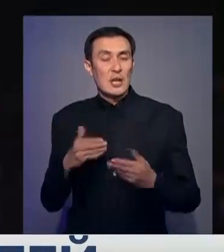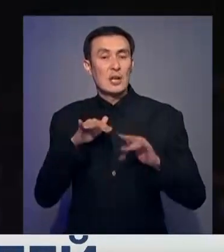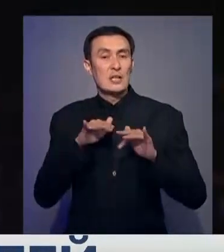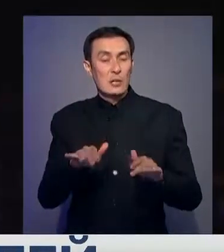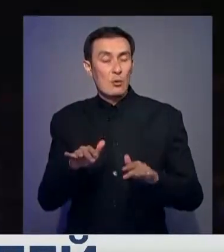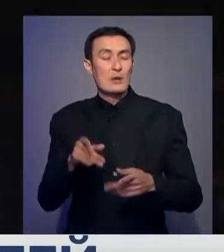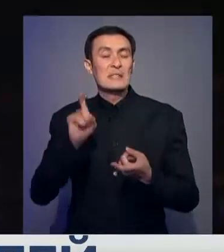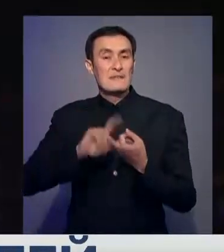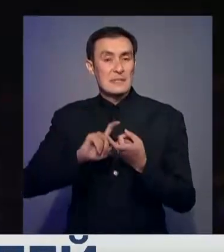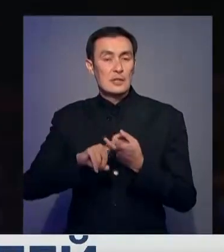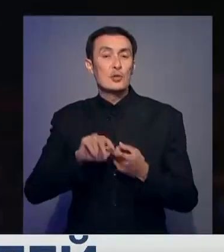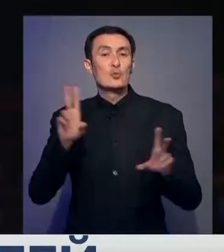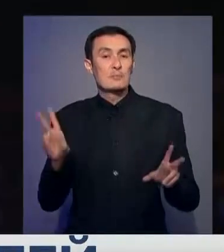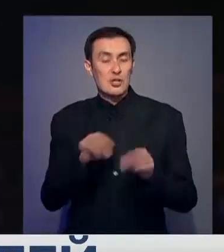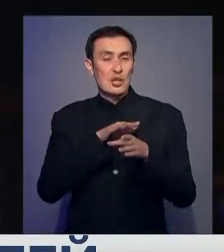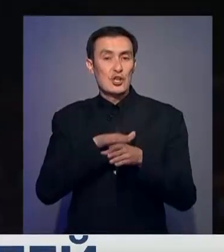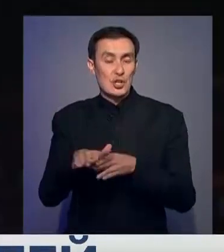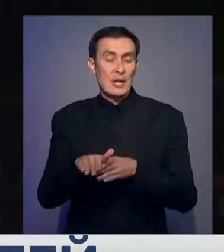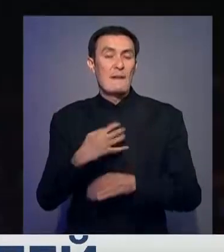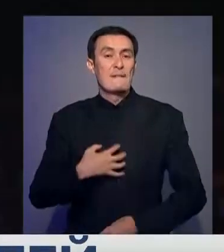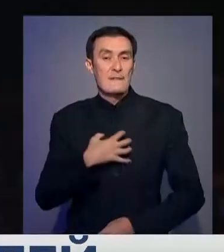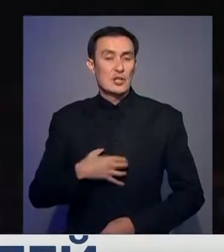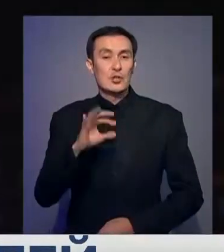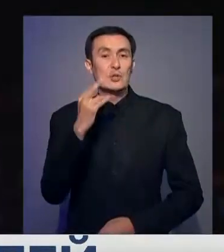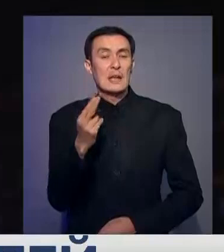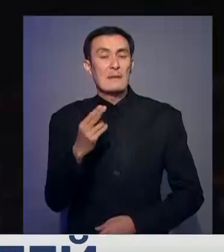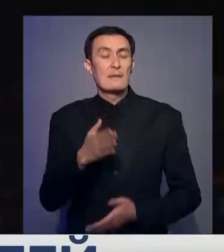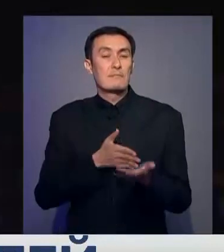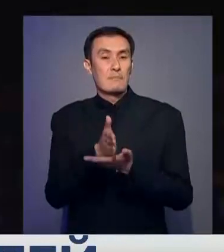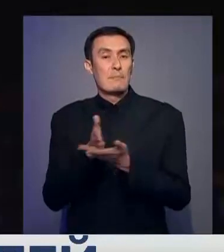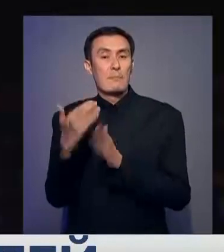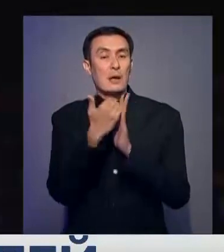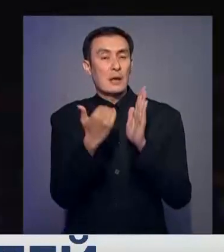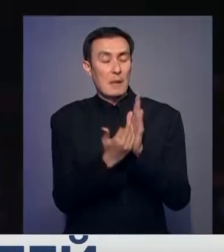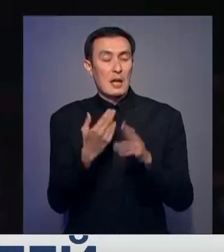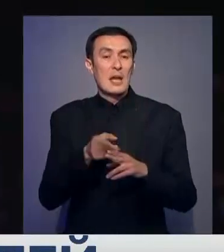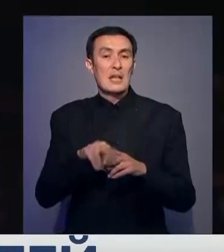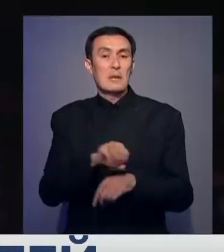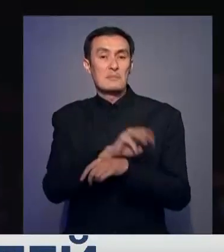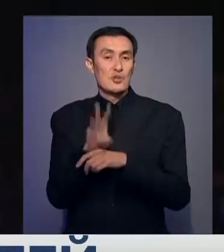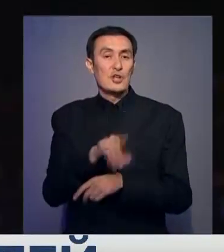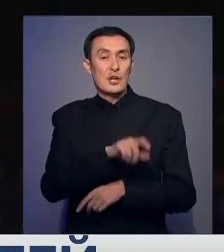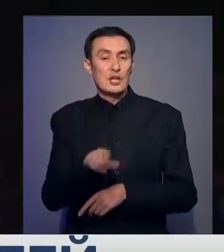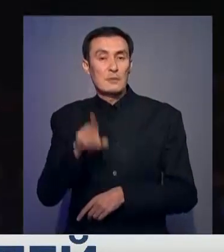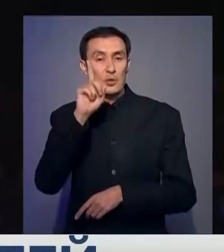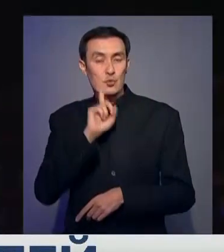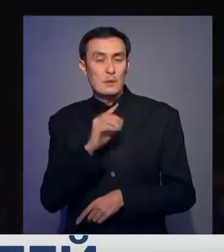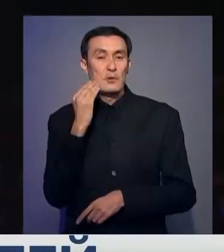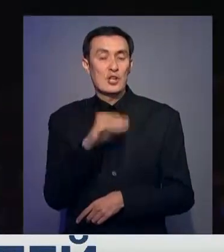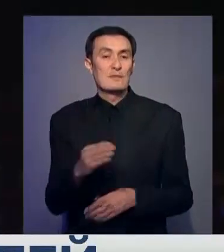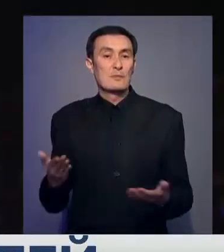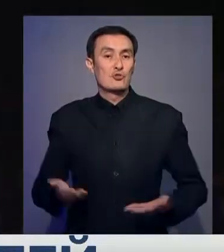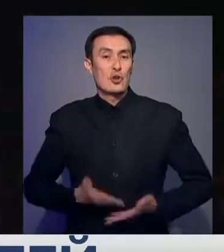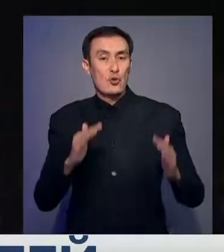во многом зависит успешное решение ключевых социальных приоритетов. Это обеспечение граждан доступным и качественным